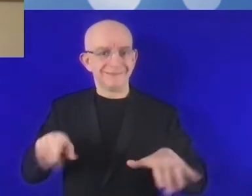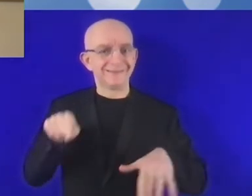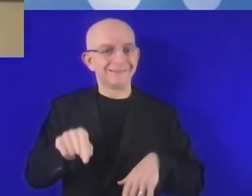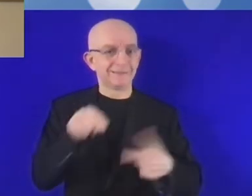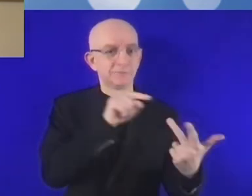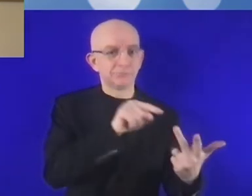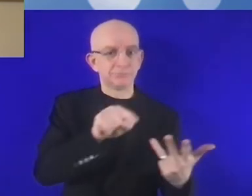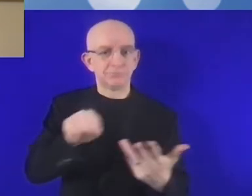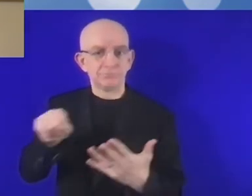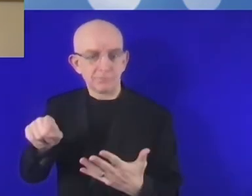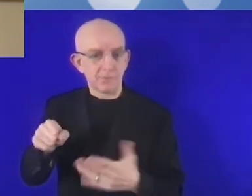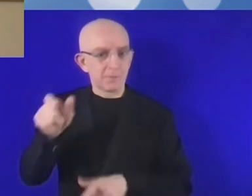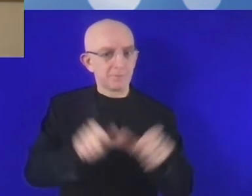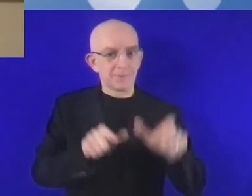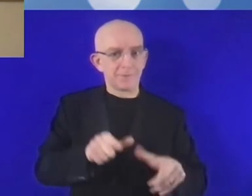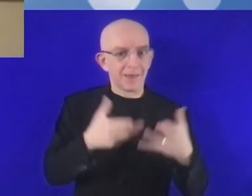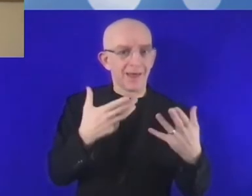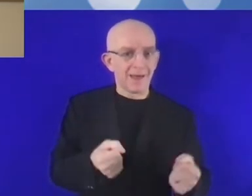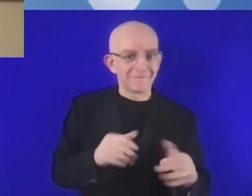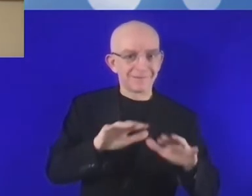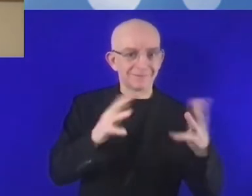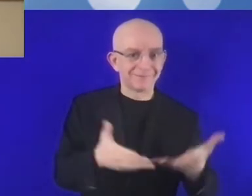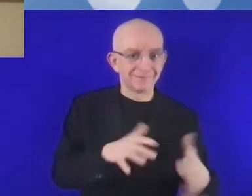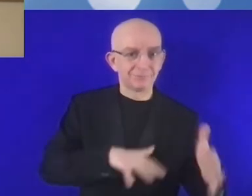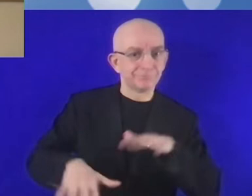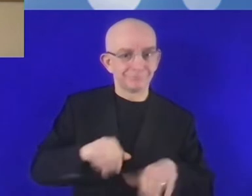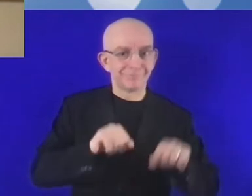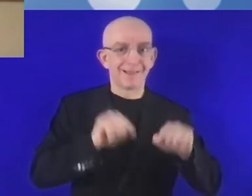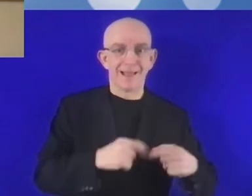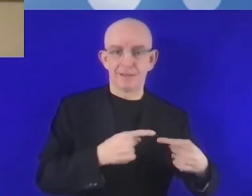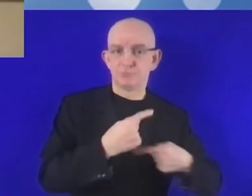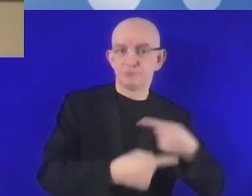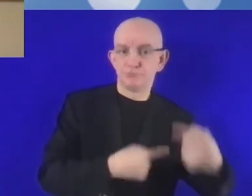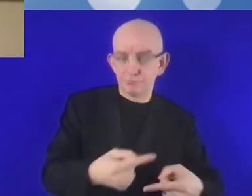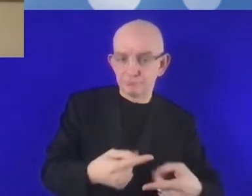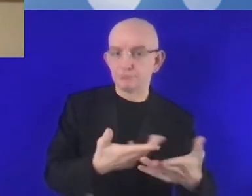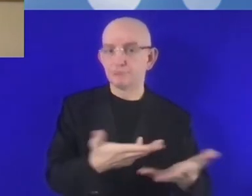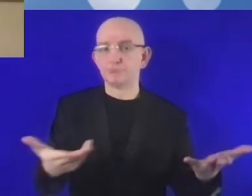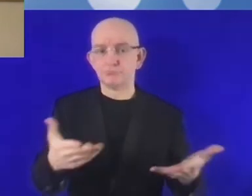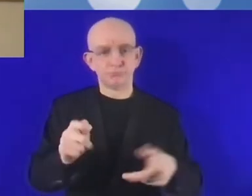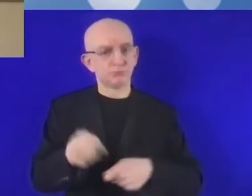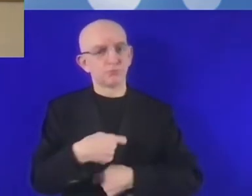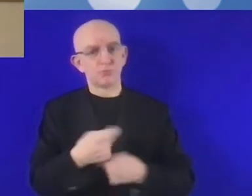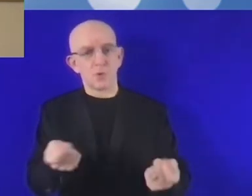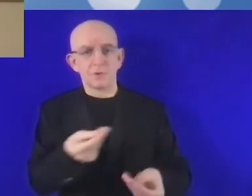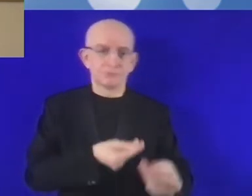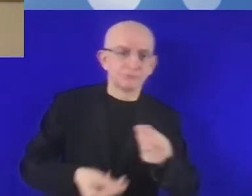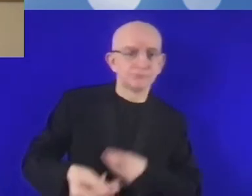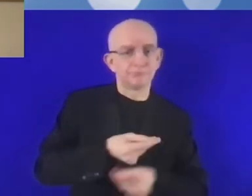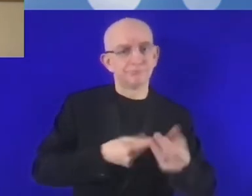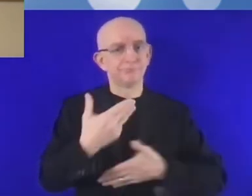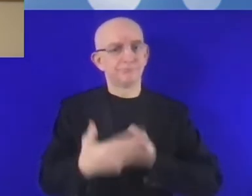كانوا يستطيعون أن يعيشوا كالسابق، يستطيعون أن يشتروا عن طريق الإنترنت، يستطيعون أن